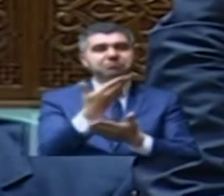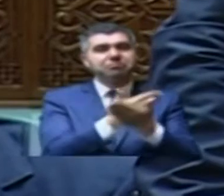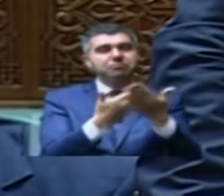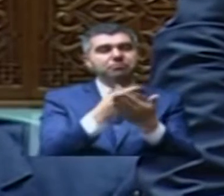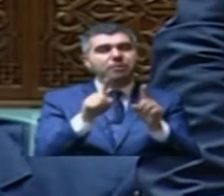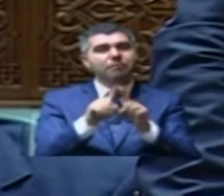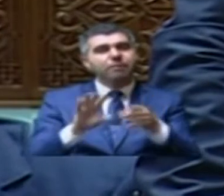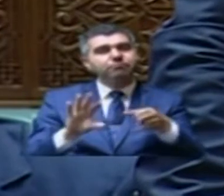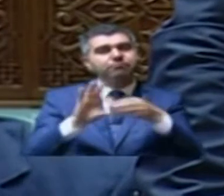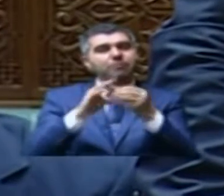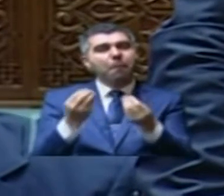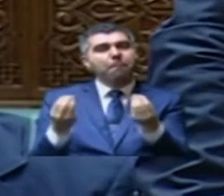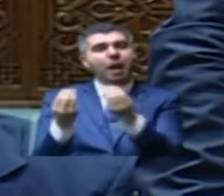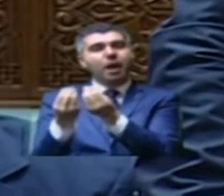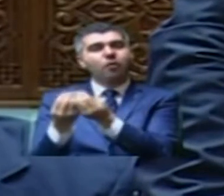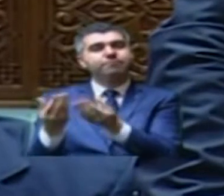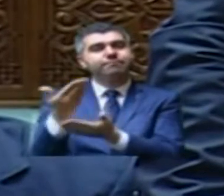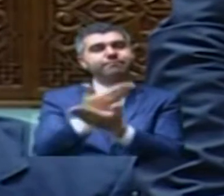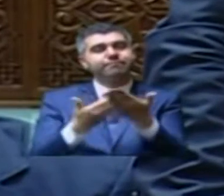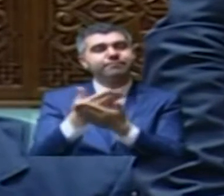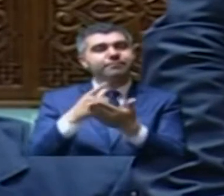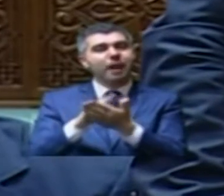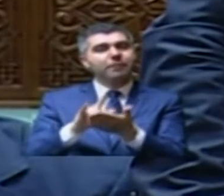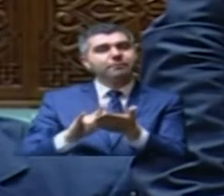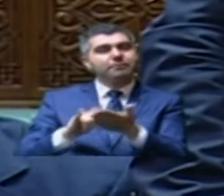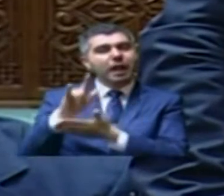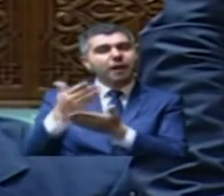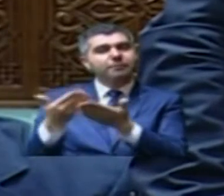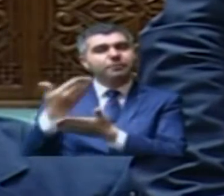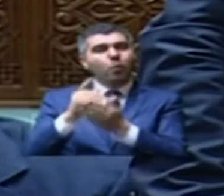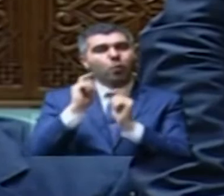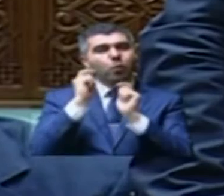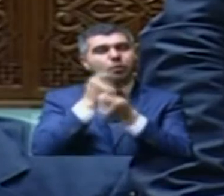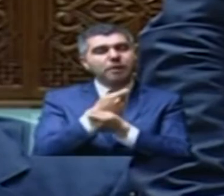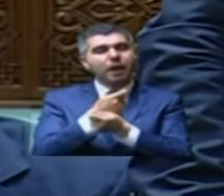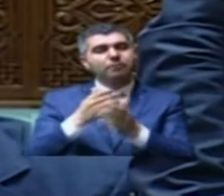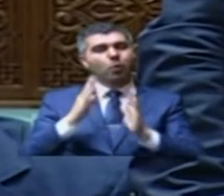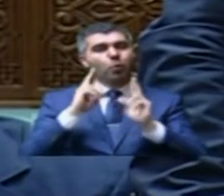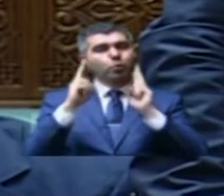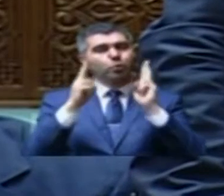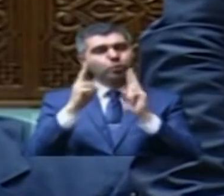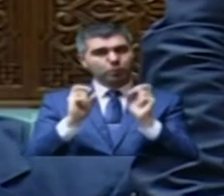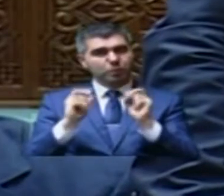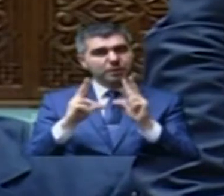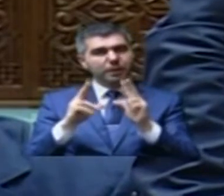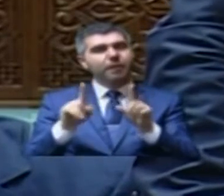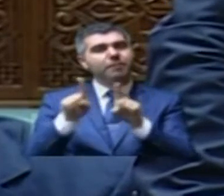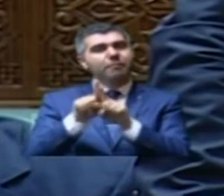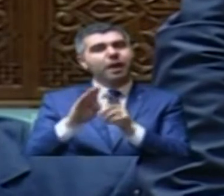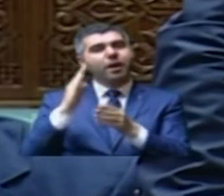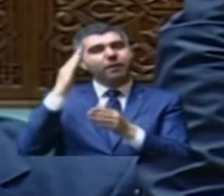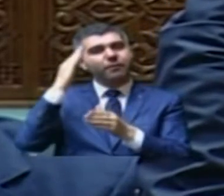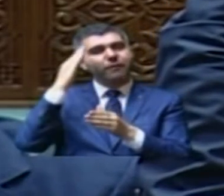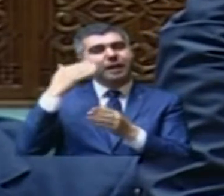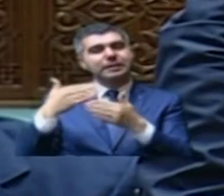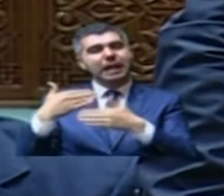ربطه بمواقع سياحية اللي هي مرتبطة اليوم بمدينة وجدة عن طريق الطريق السيار، ولكن القريبة مثل فاس، ولكن